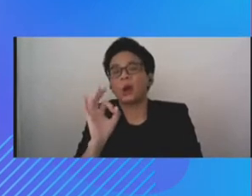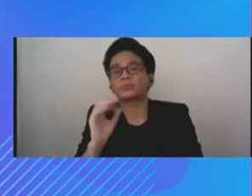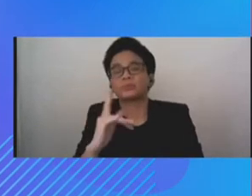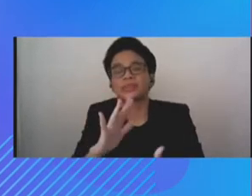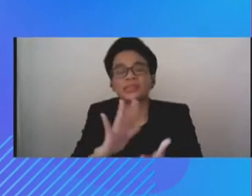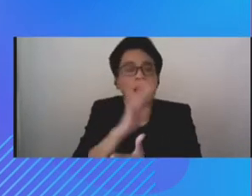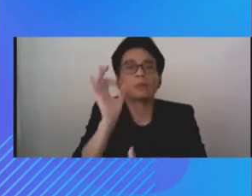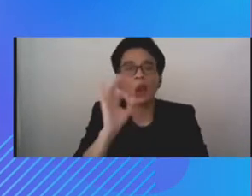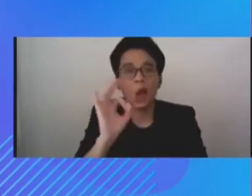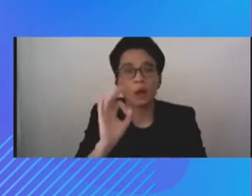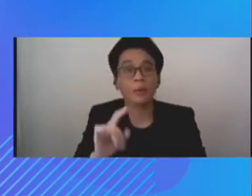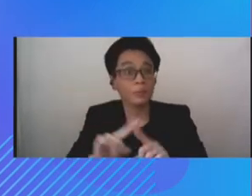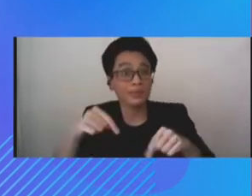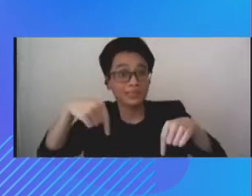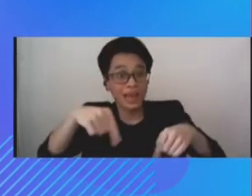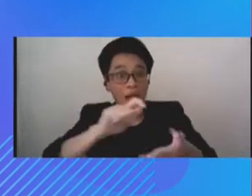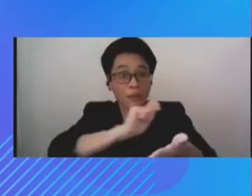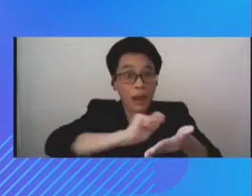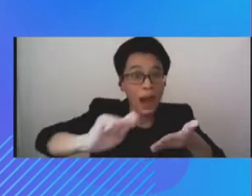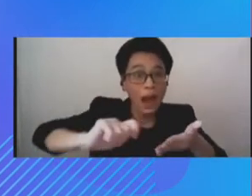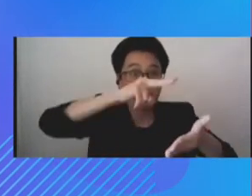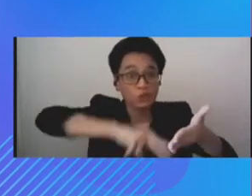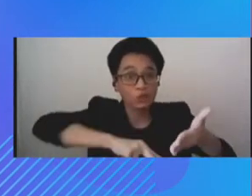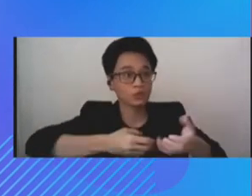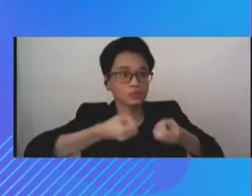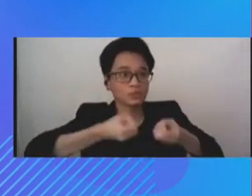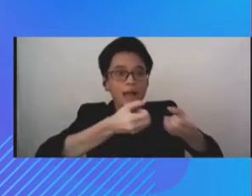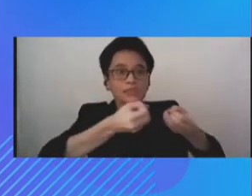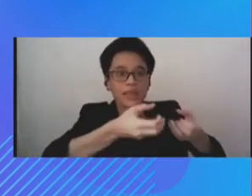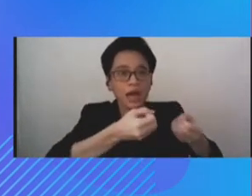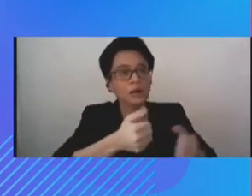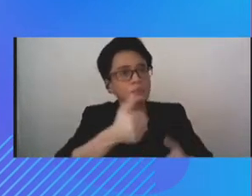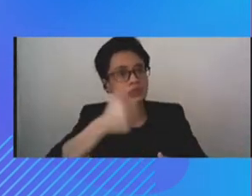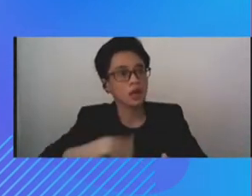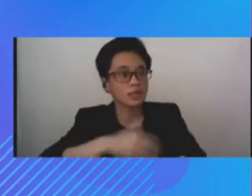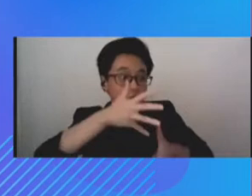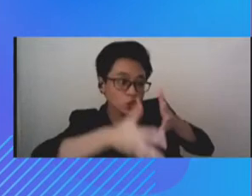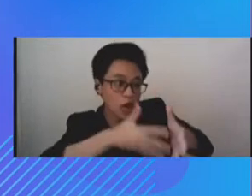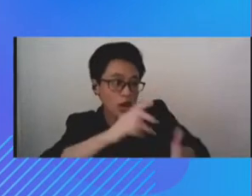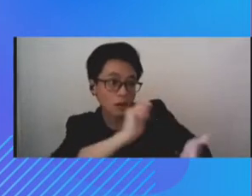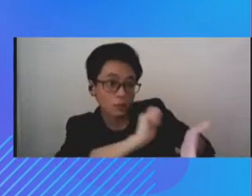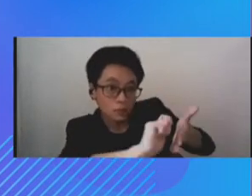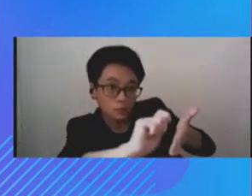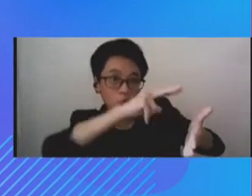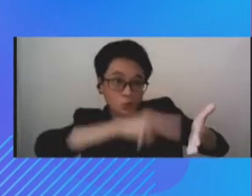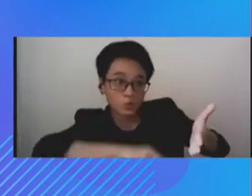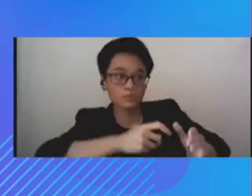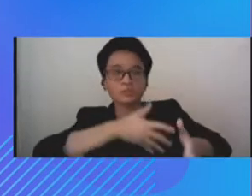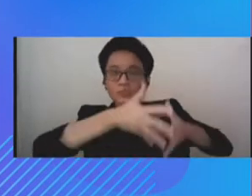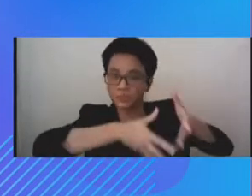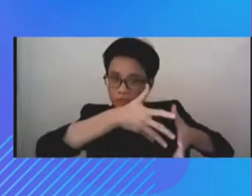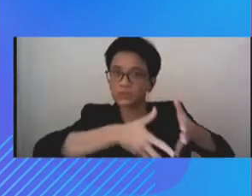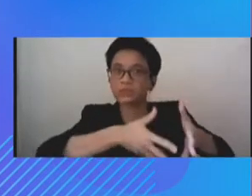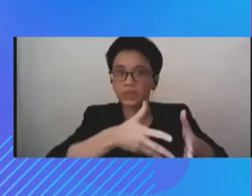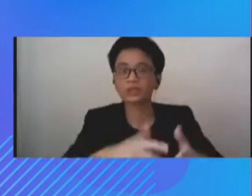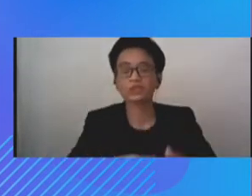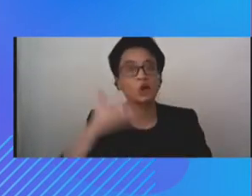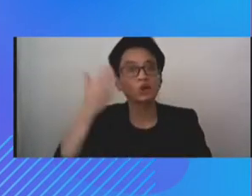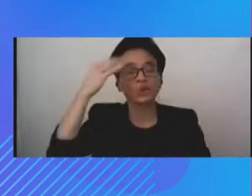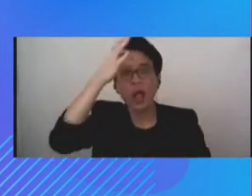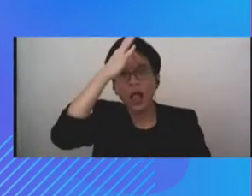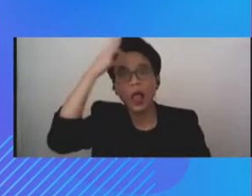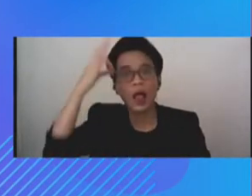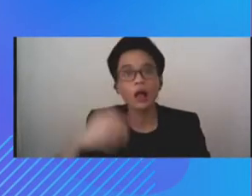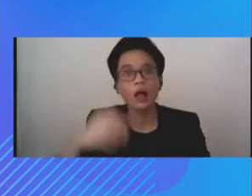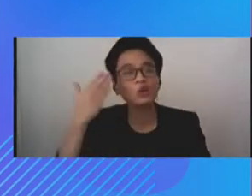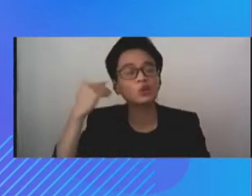menulis pakai bahasa isyarat gitu. Which is dulu nggak pernah terbayangkan gitu buat sama saya bahwa saya bisa mengajarkan baca dan